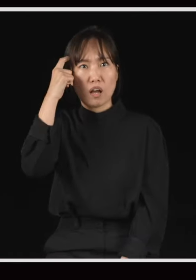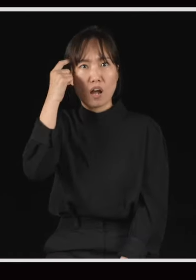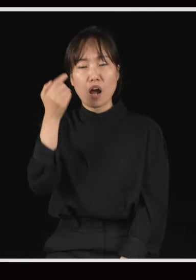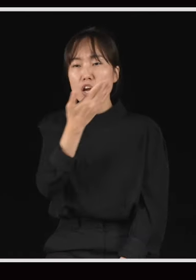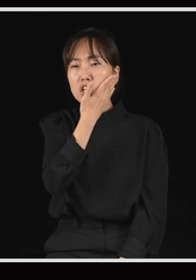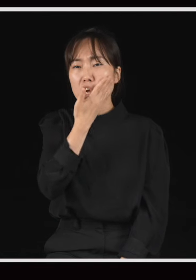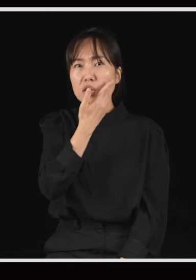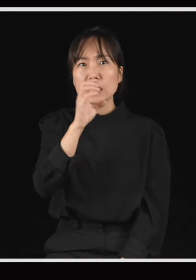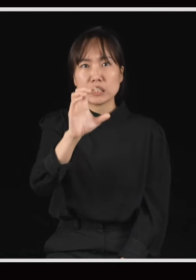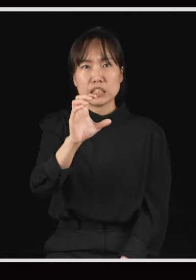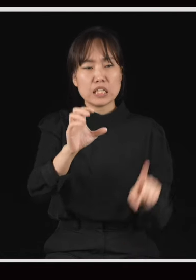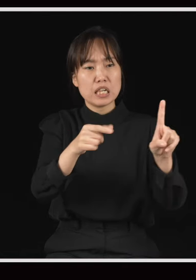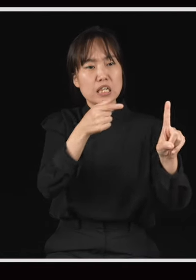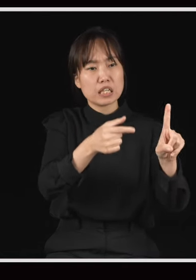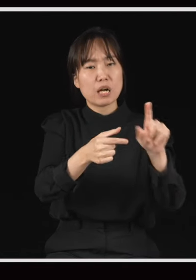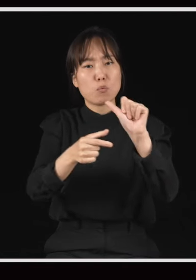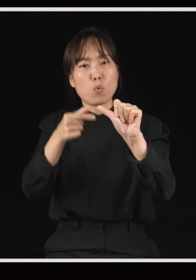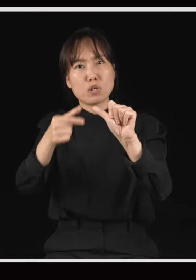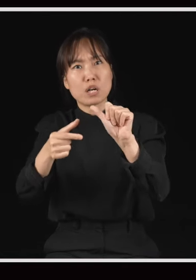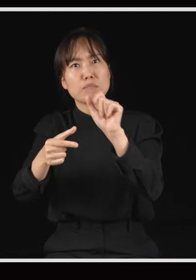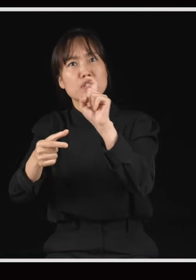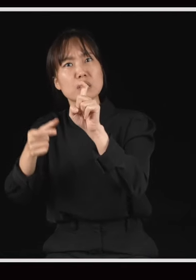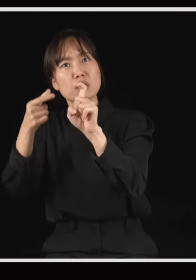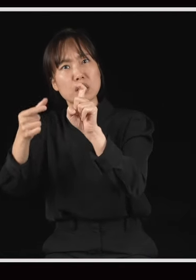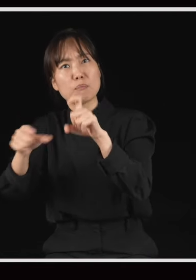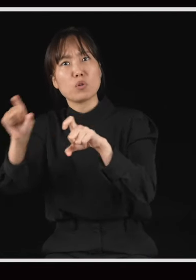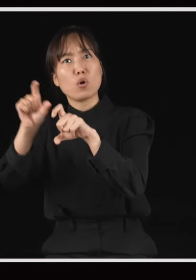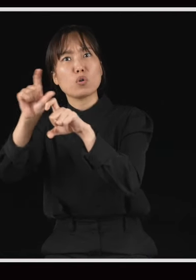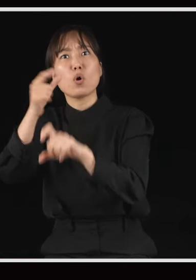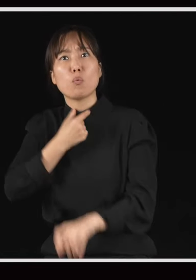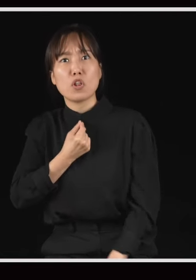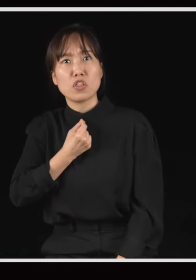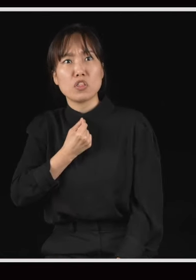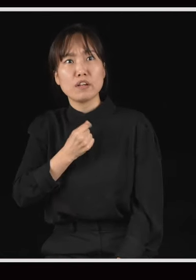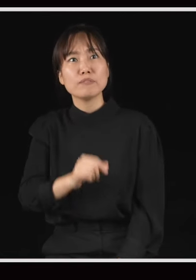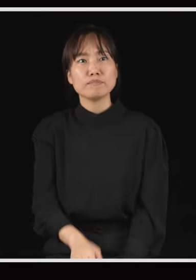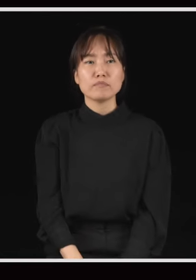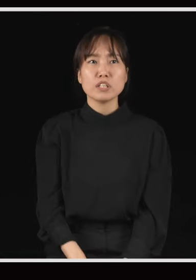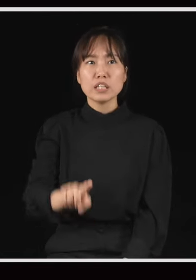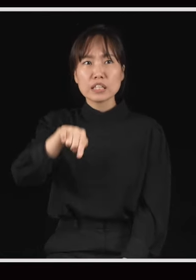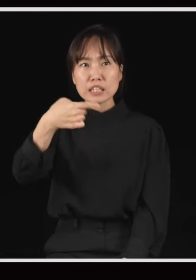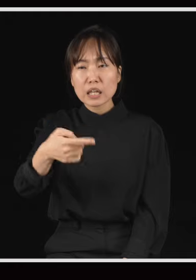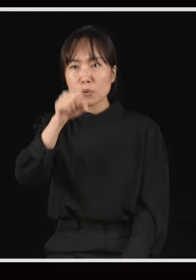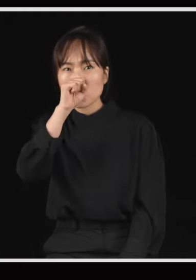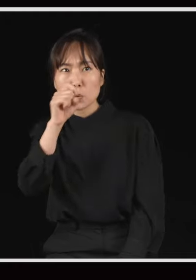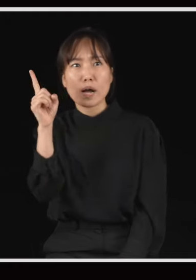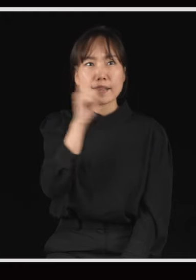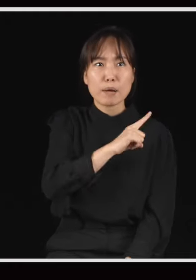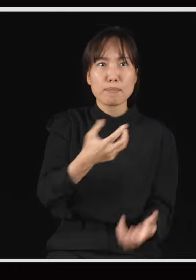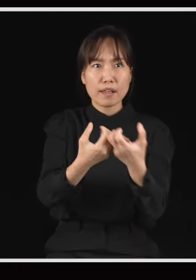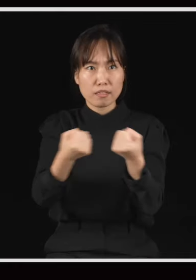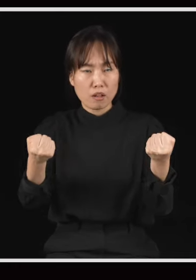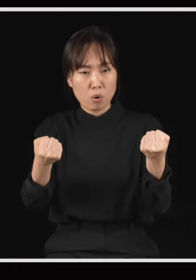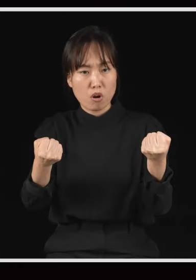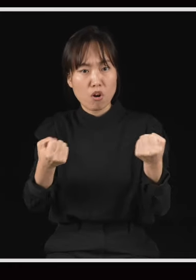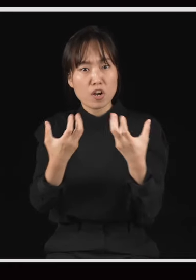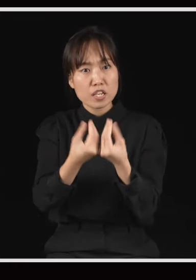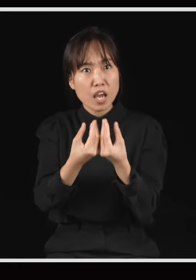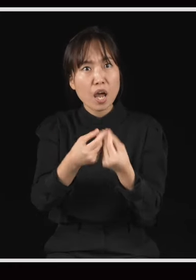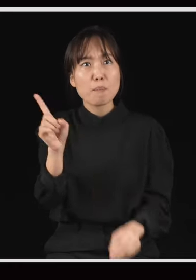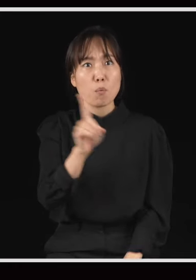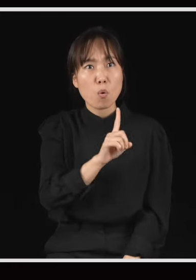C도 1g, 5g, 10g 더 그런 직선. 그 다음에 선악관계를 만드는 걸. 원래 이게